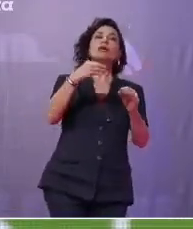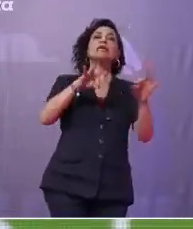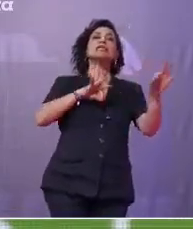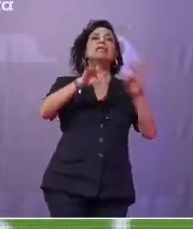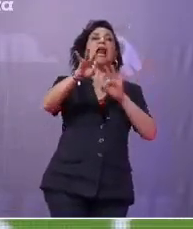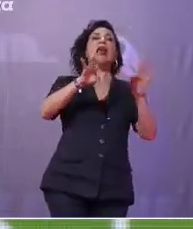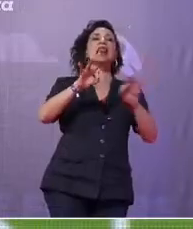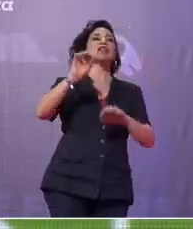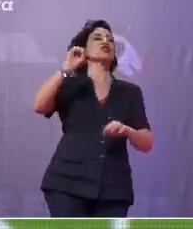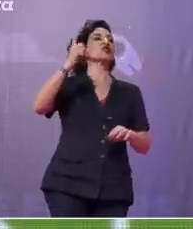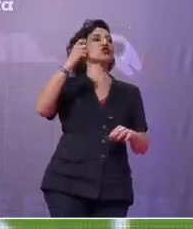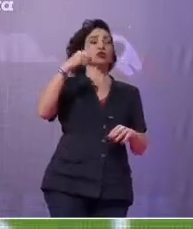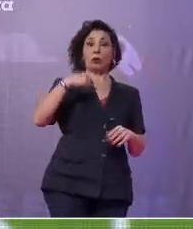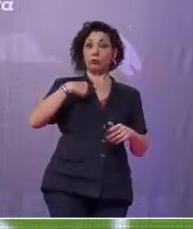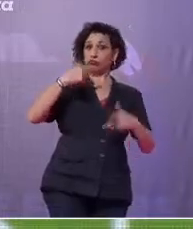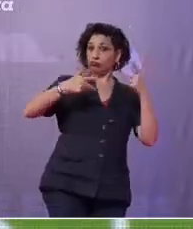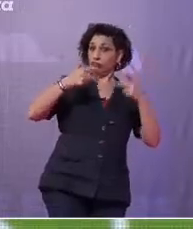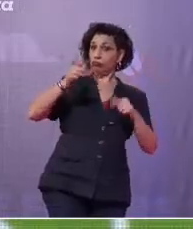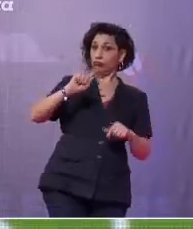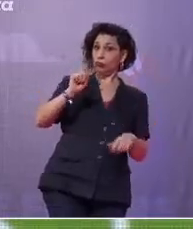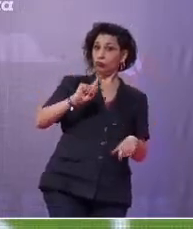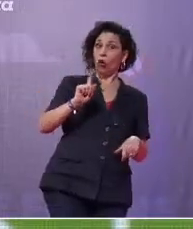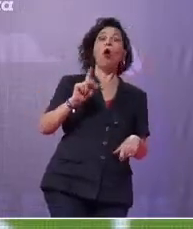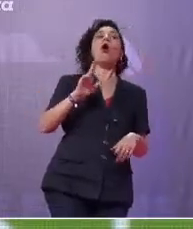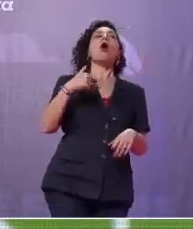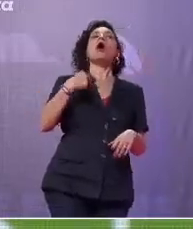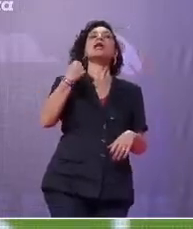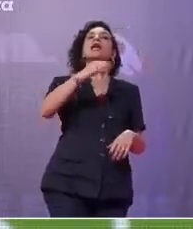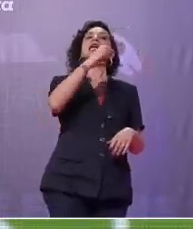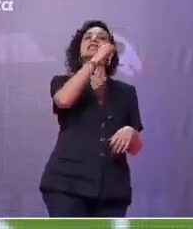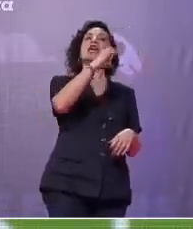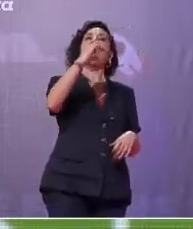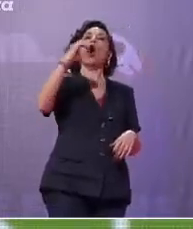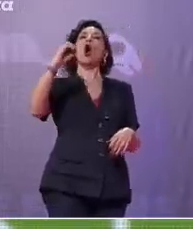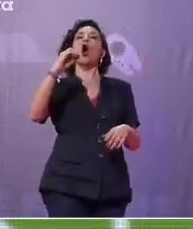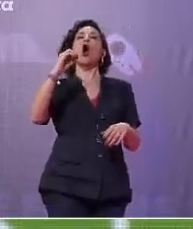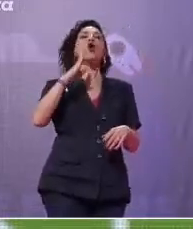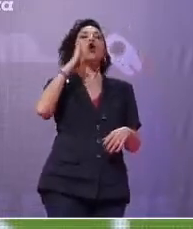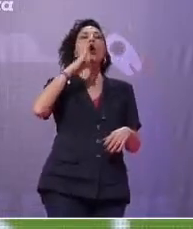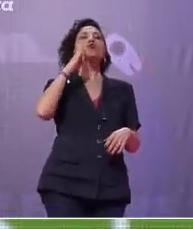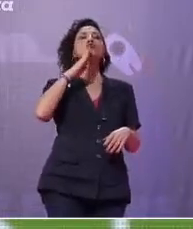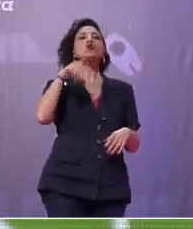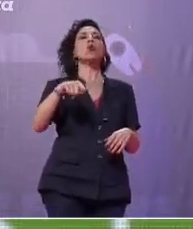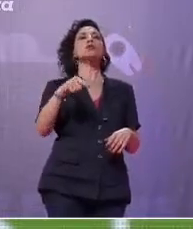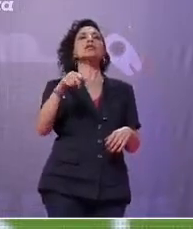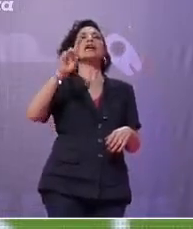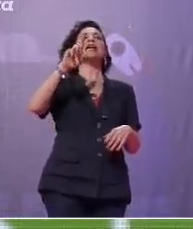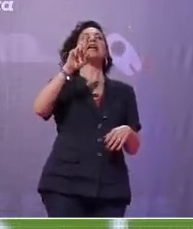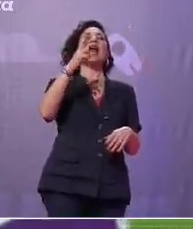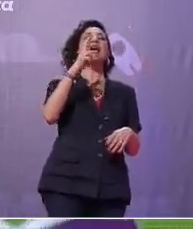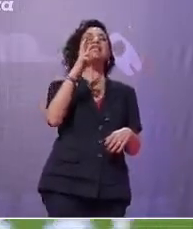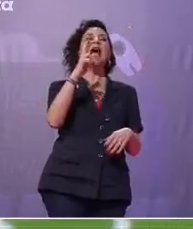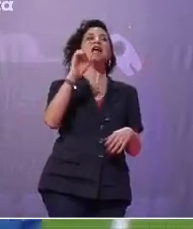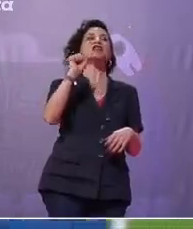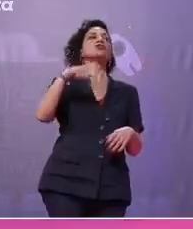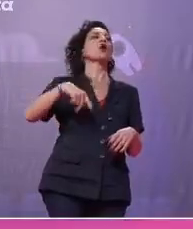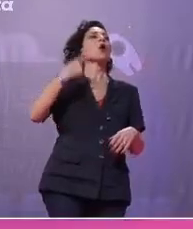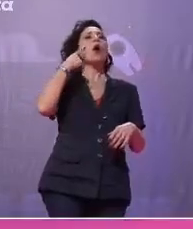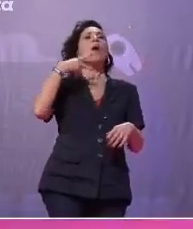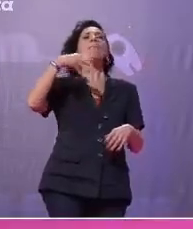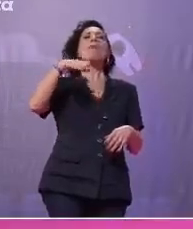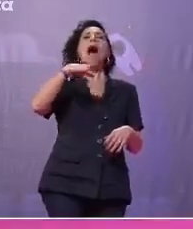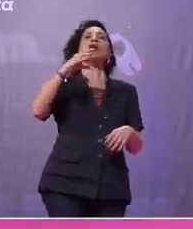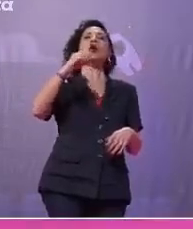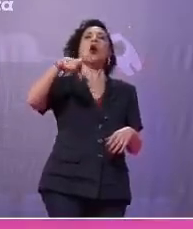un po' più preparata di me lui è il coo consulting di Search on Media Group facciamo un Bell applauso a Marco quadrella